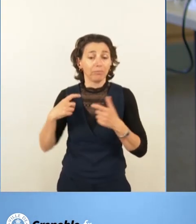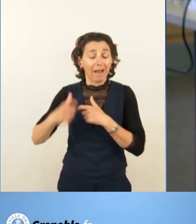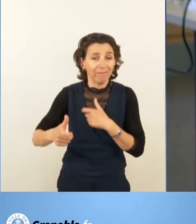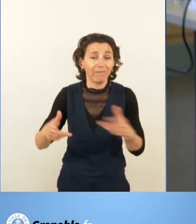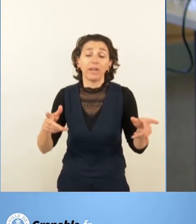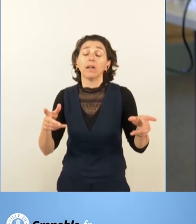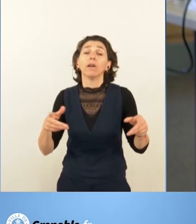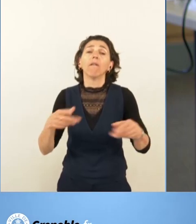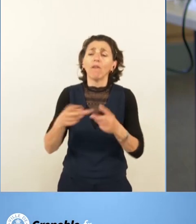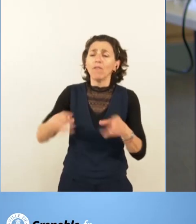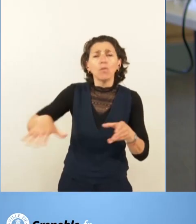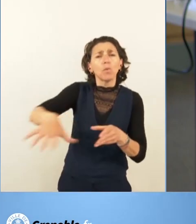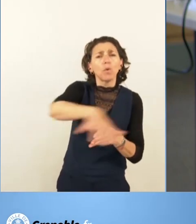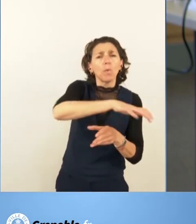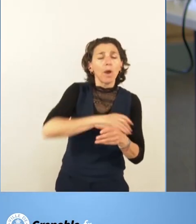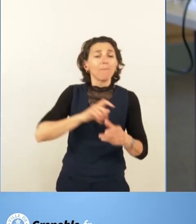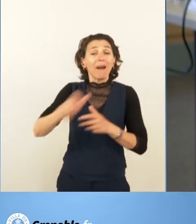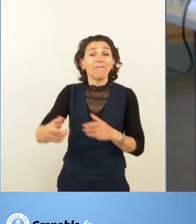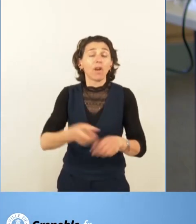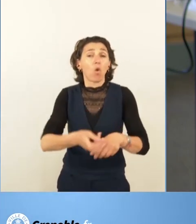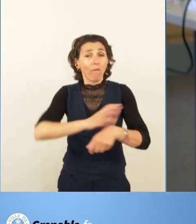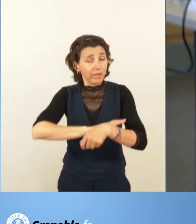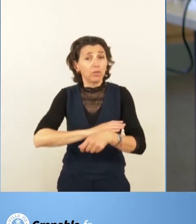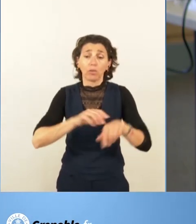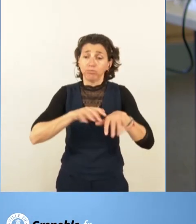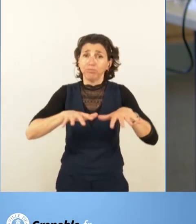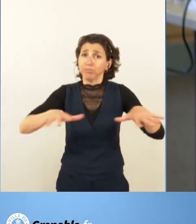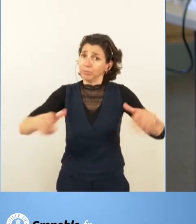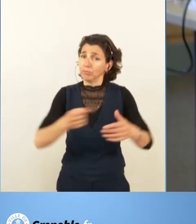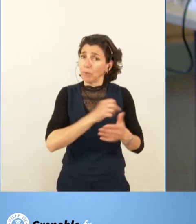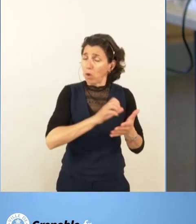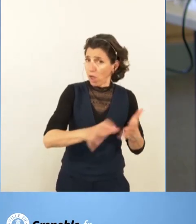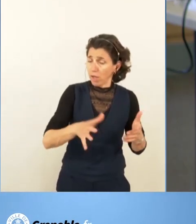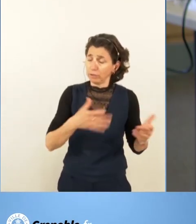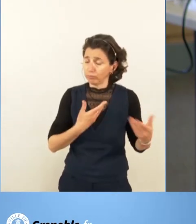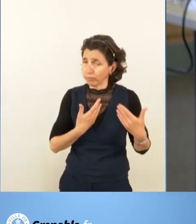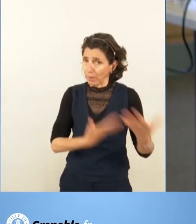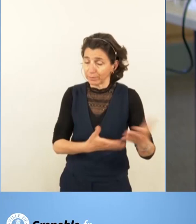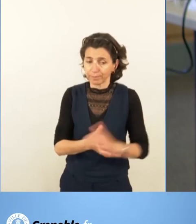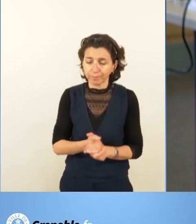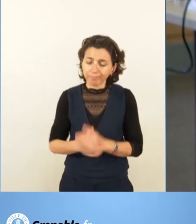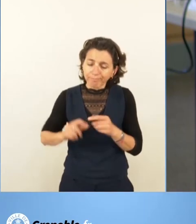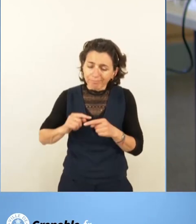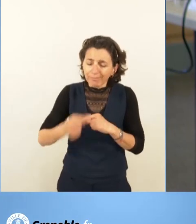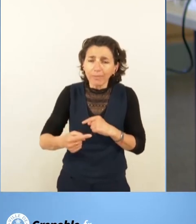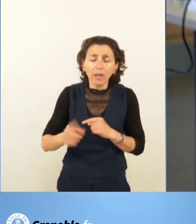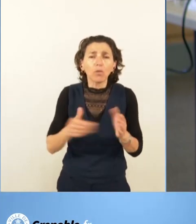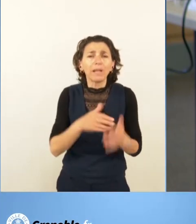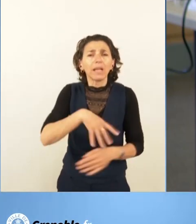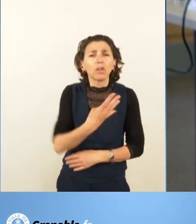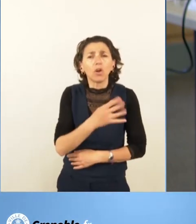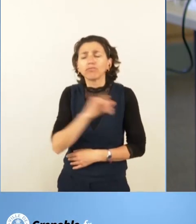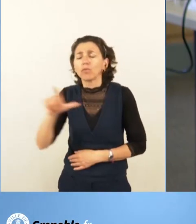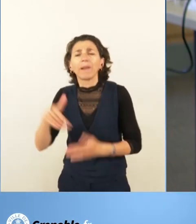généralisé dans de nombreuses métropoles de France de tout bord politique le mandat 2014-2020 a vu également